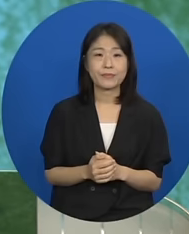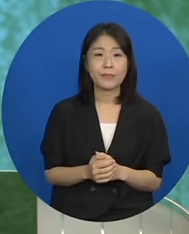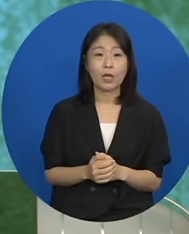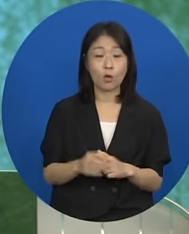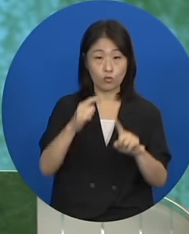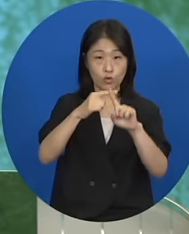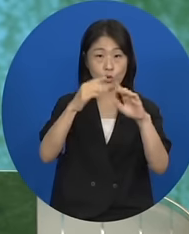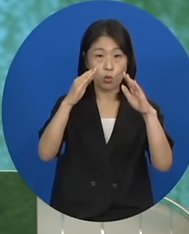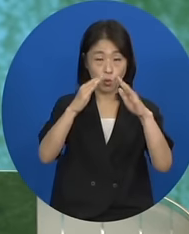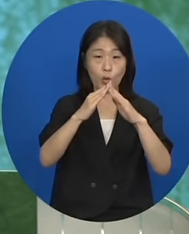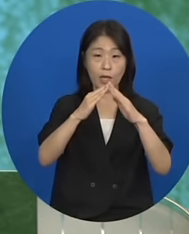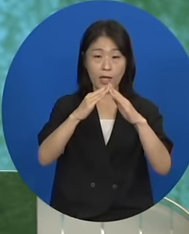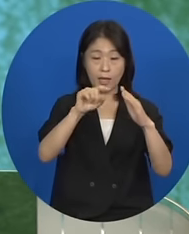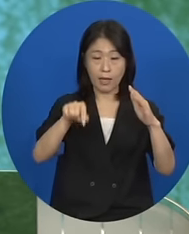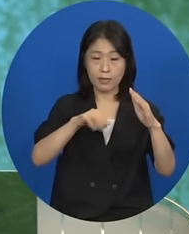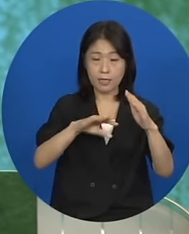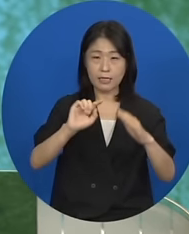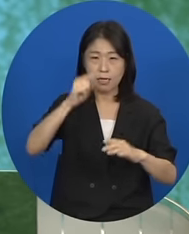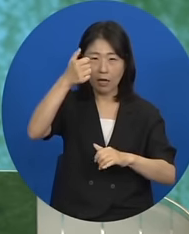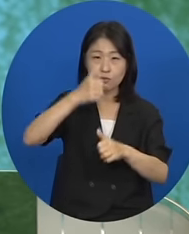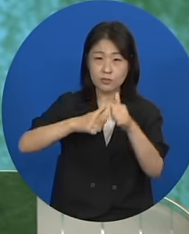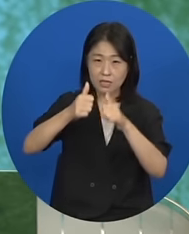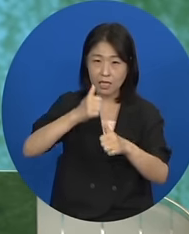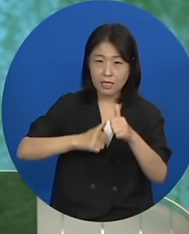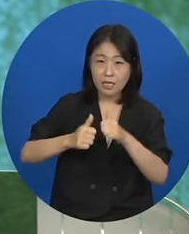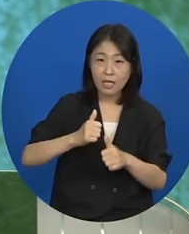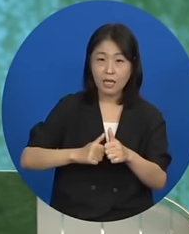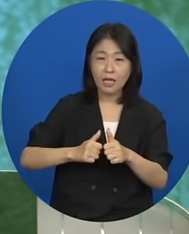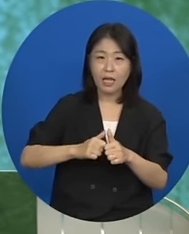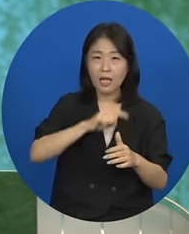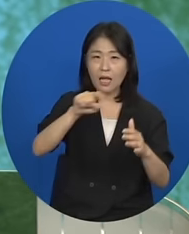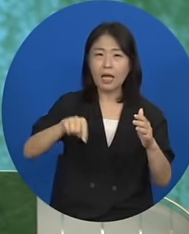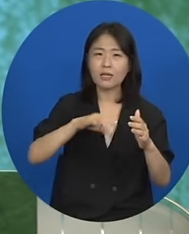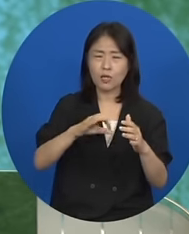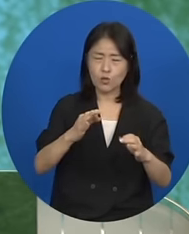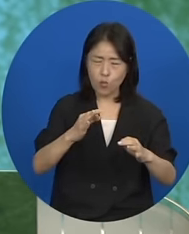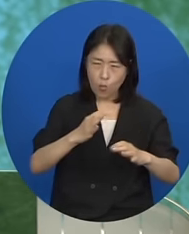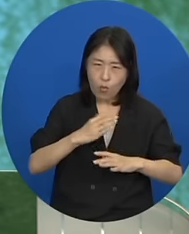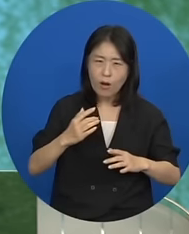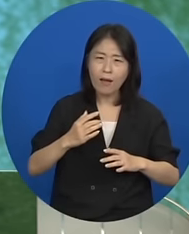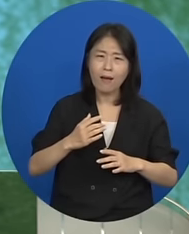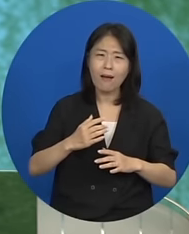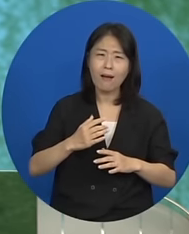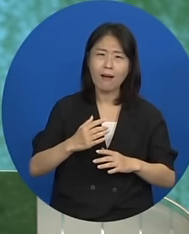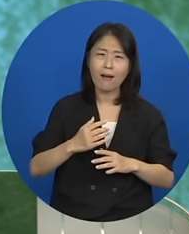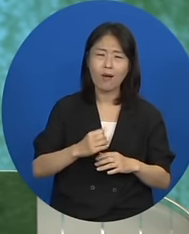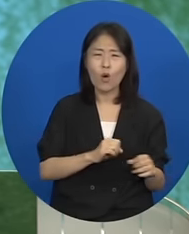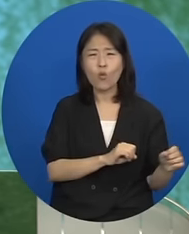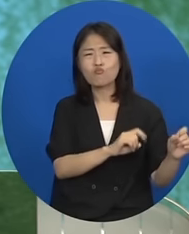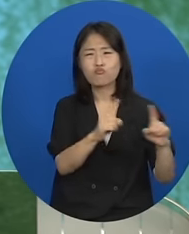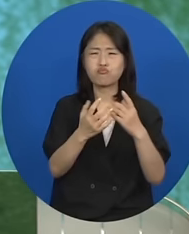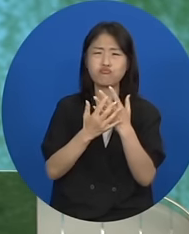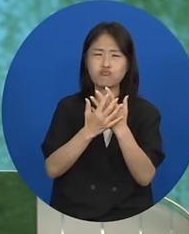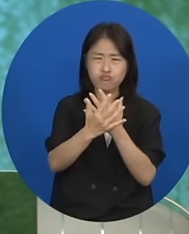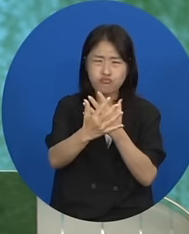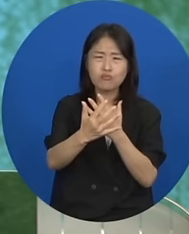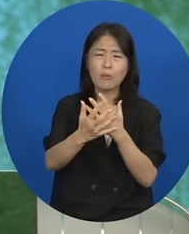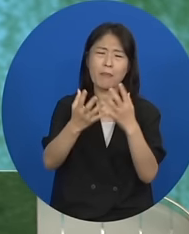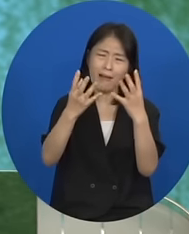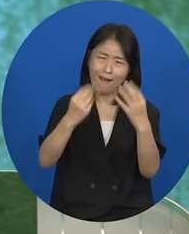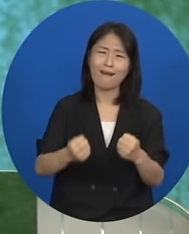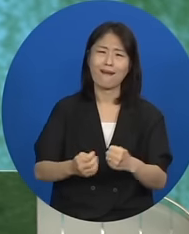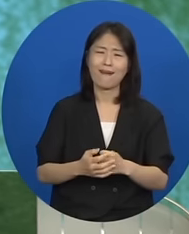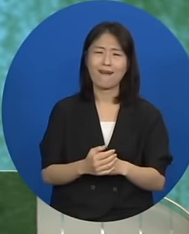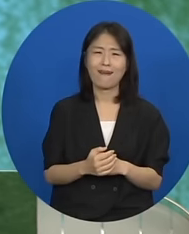우리 교회 다음 세대 바로 그런 놀라운 부흥의 역사들이 일어나고 있는 줄로 믿습니다 크고 작은 그런 에피소드들이 있어요 제가 다